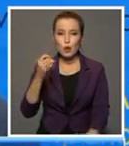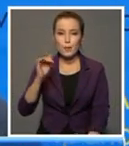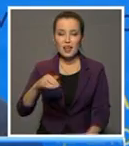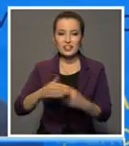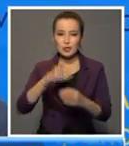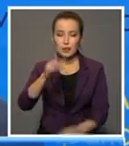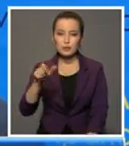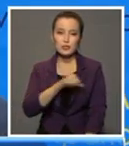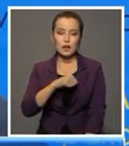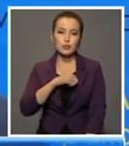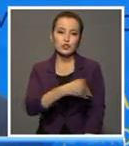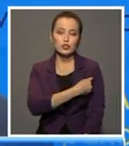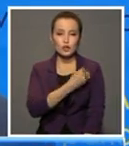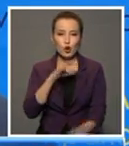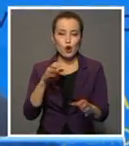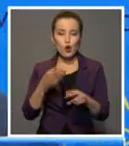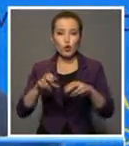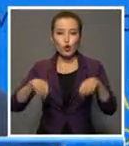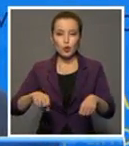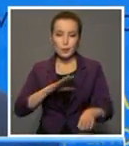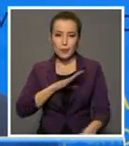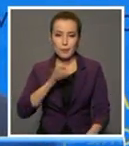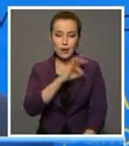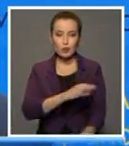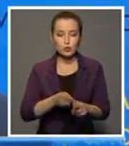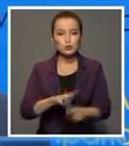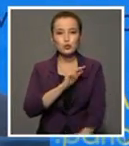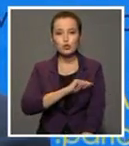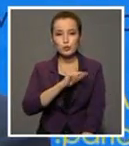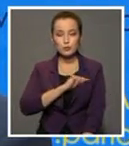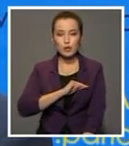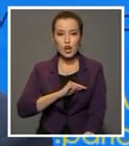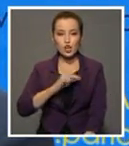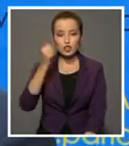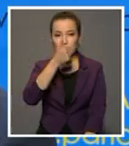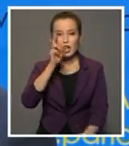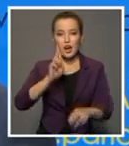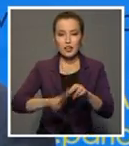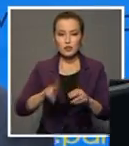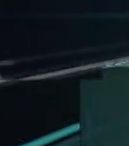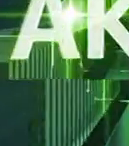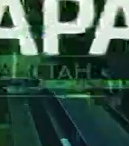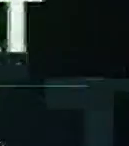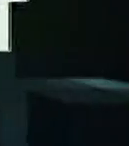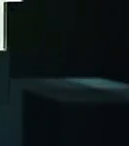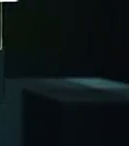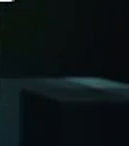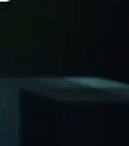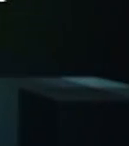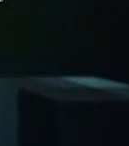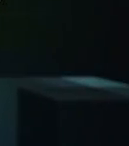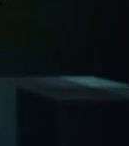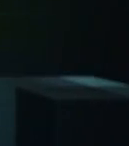өздерінің еркін таңдау құқығымен пайдаланды. Жалпы бұл жұмысты жылдың аяғына дейін біз өткіземіз.